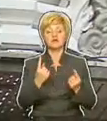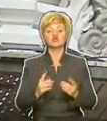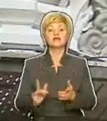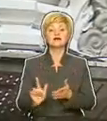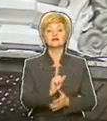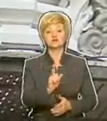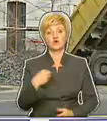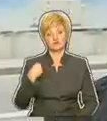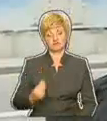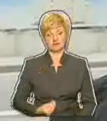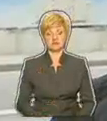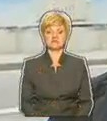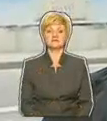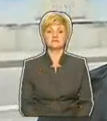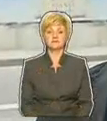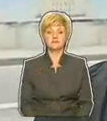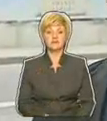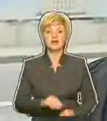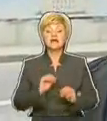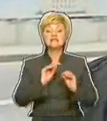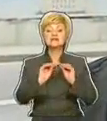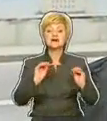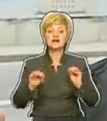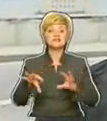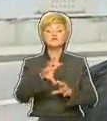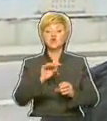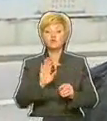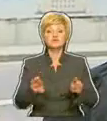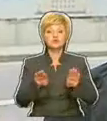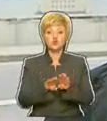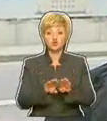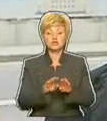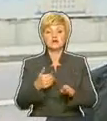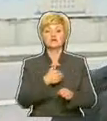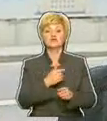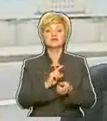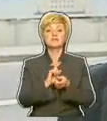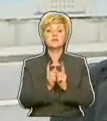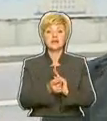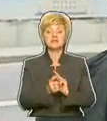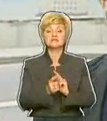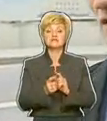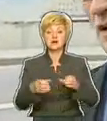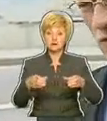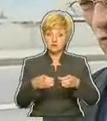по Франции. В сенсии декорации все будет то же самое. Я хочу поменять склад артистов, обновить